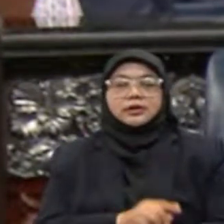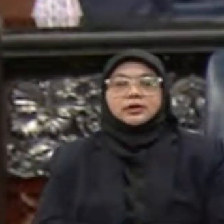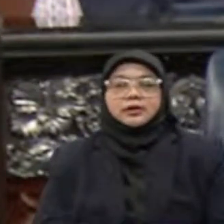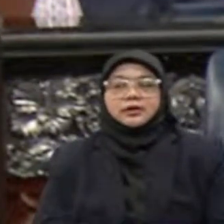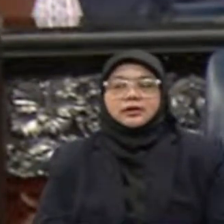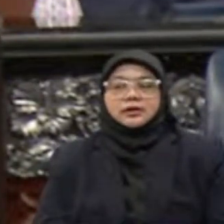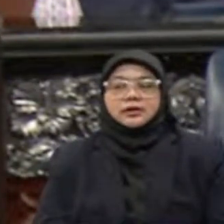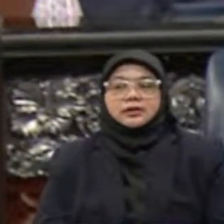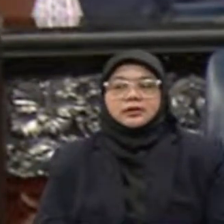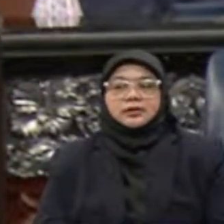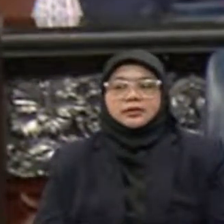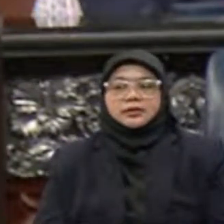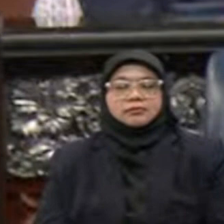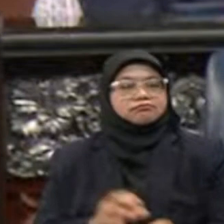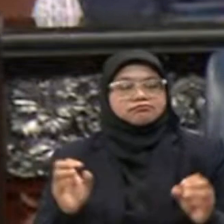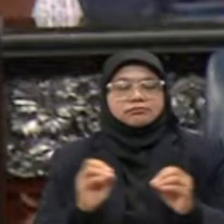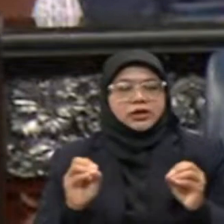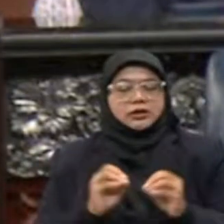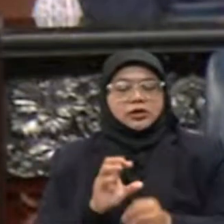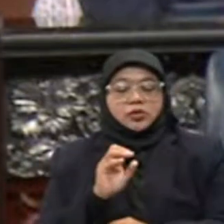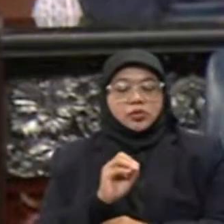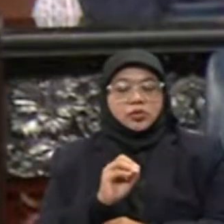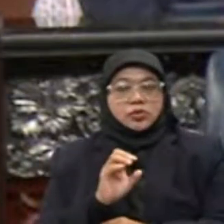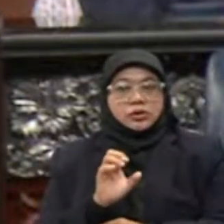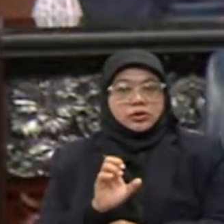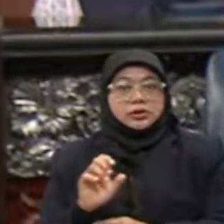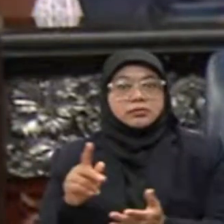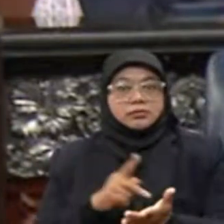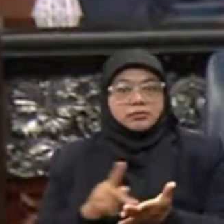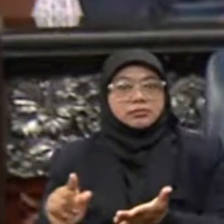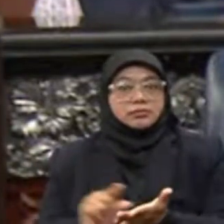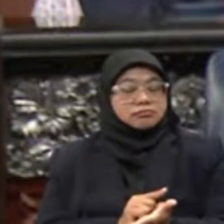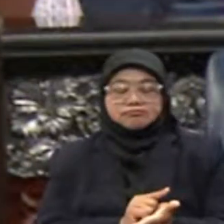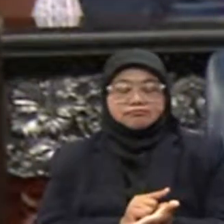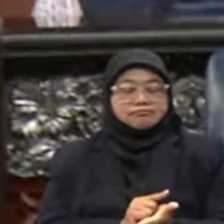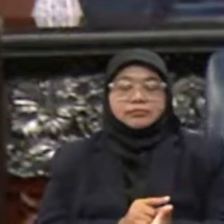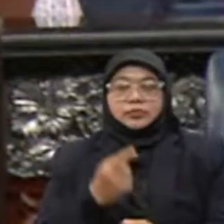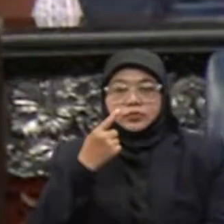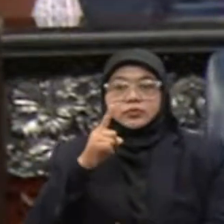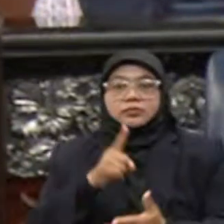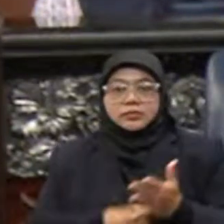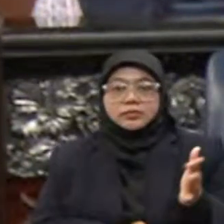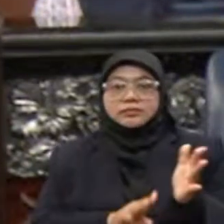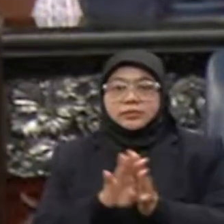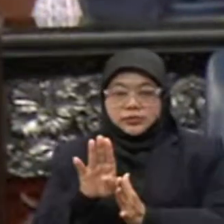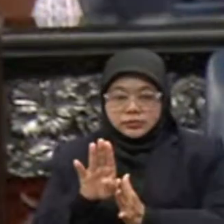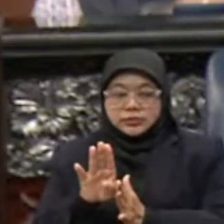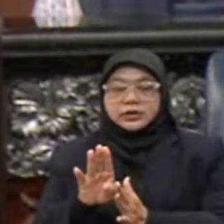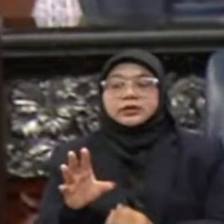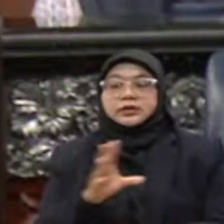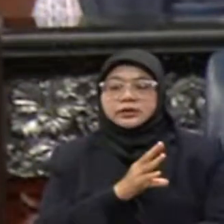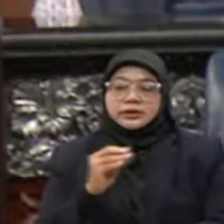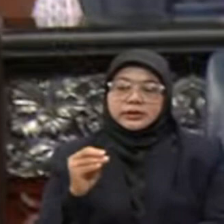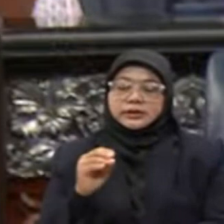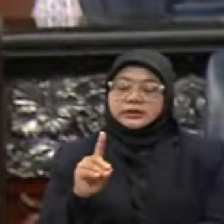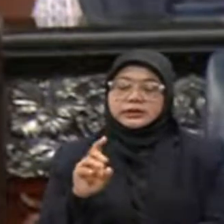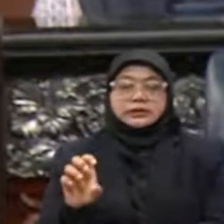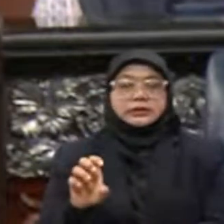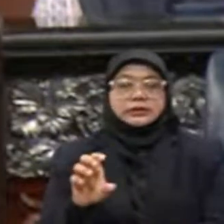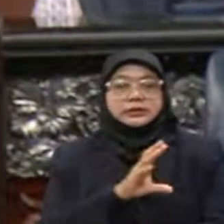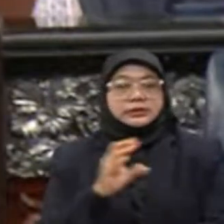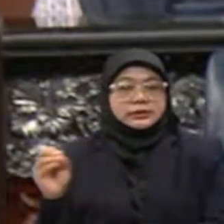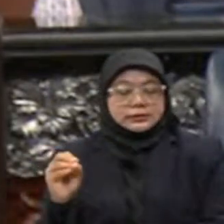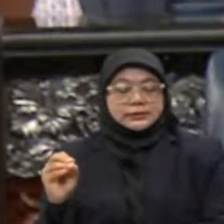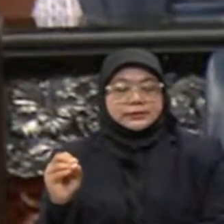operating expendice atau oi kita hanya boleh meminjam untuk mengecek atau di itu